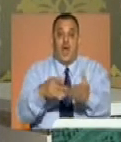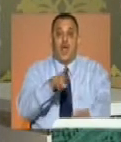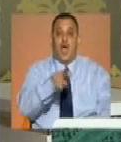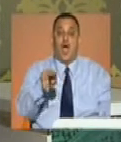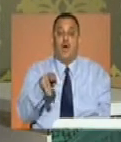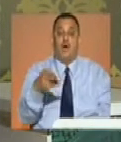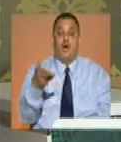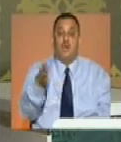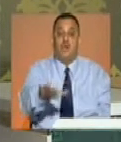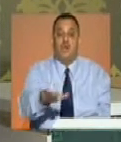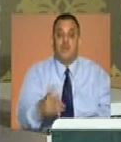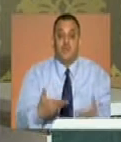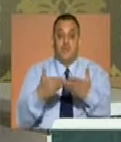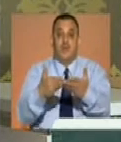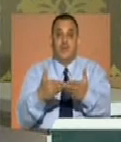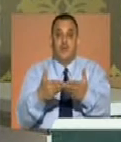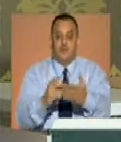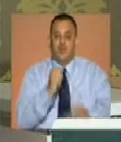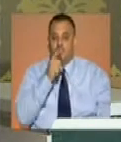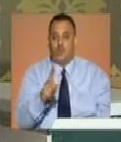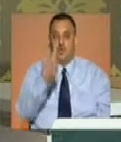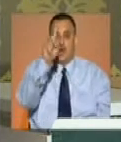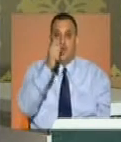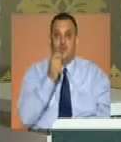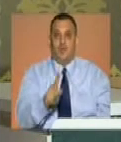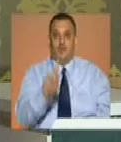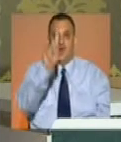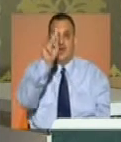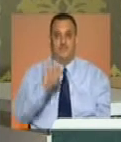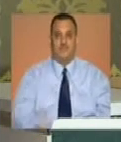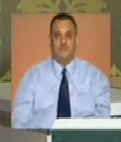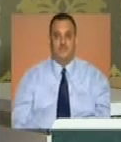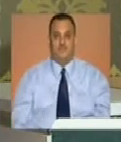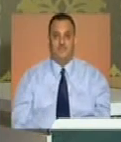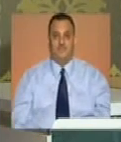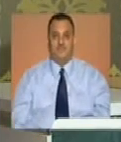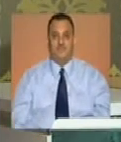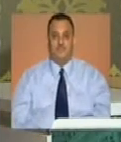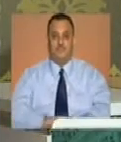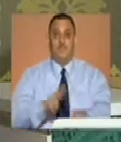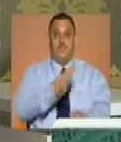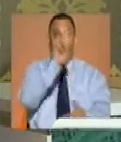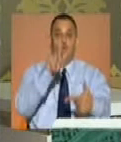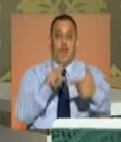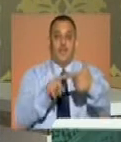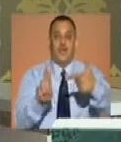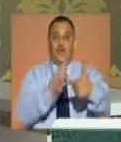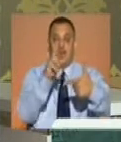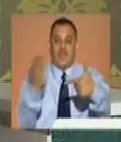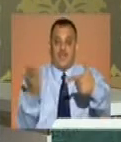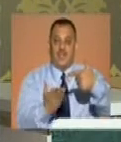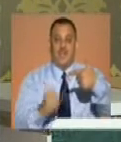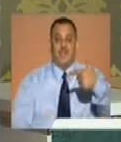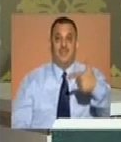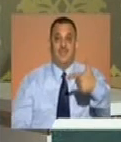أسوي لي هون توفي. طيب أختي محمد أبشري وعندي سؤال ثاني الله يخليك. اي نعم